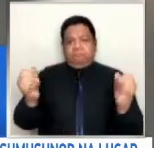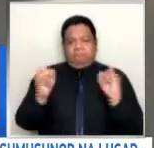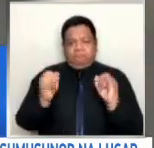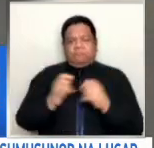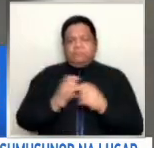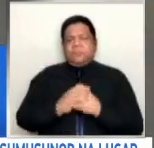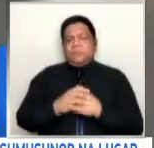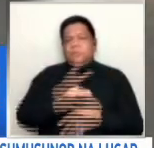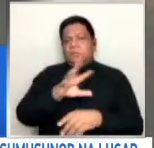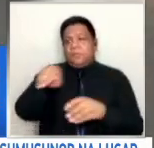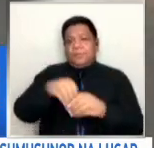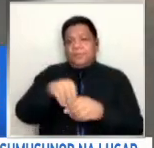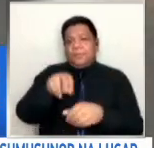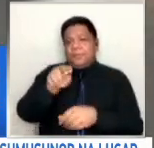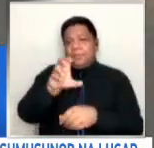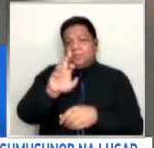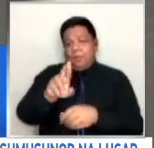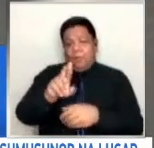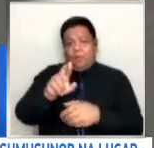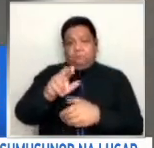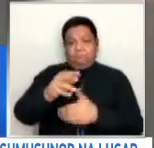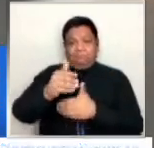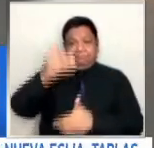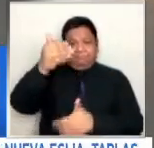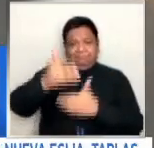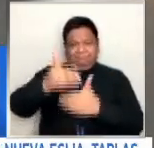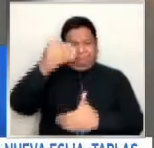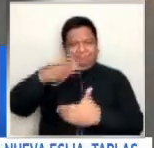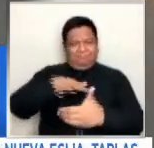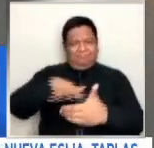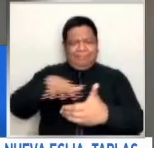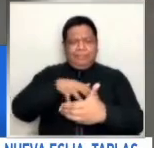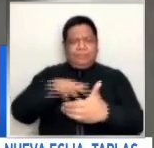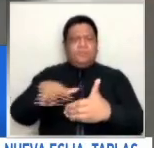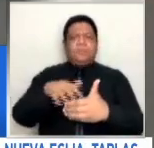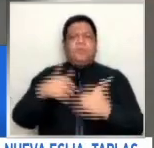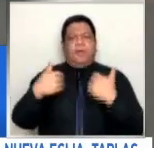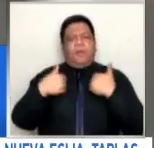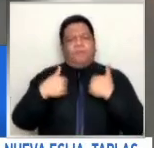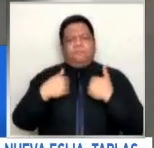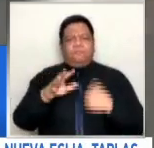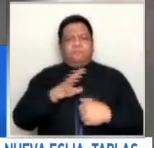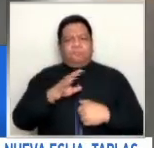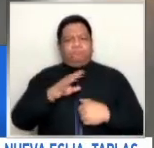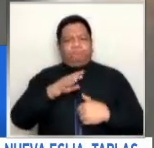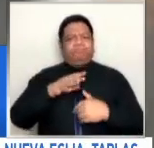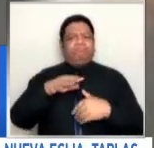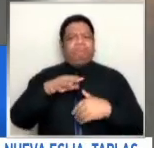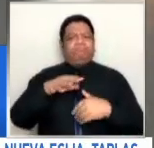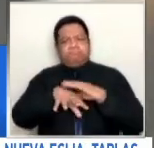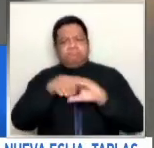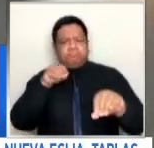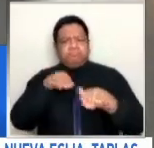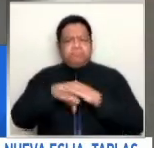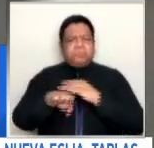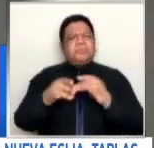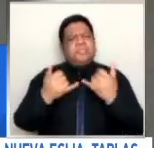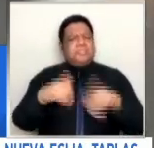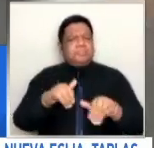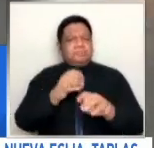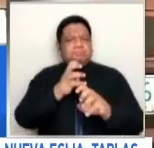gaanong restrictions yung Rizal sa movement sa pagitan ng Metro Manila. Pero meron pa rin ilang mga paghihigpit sa magdamag.